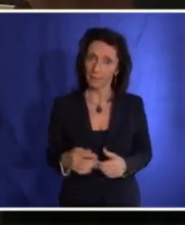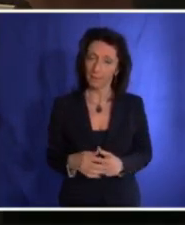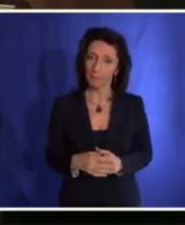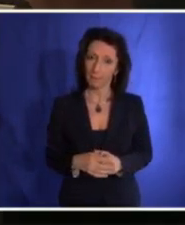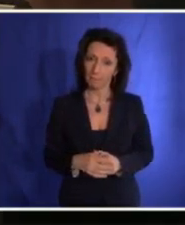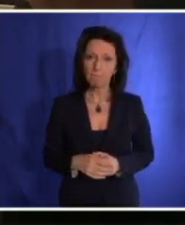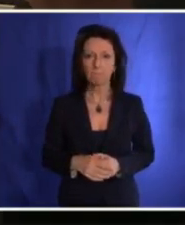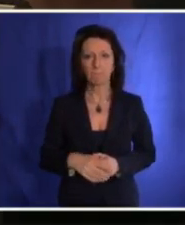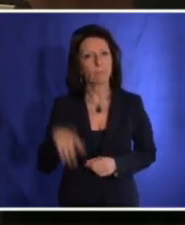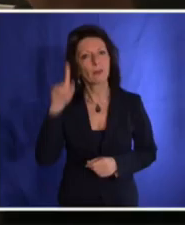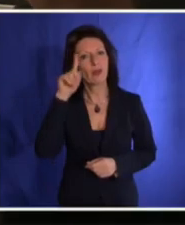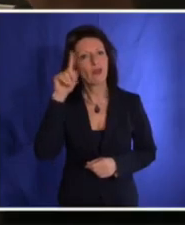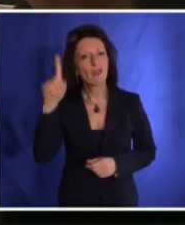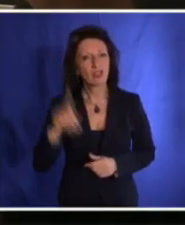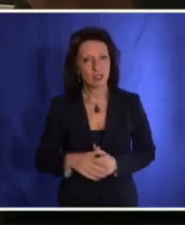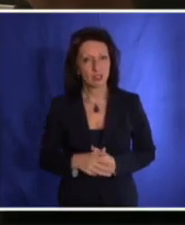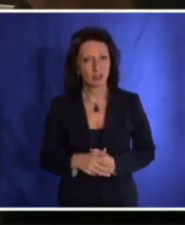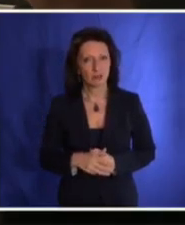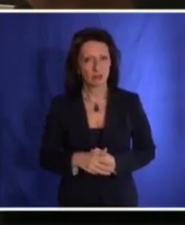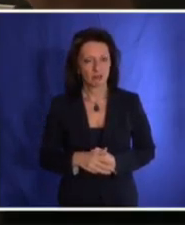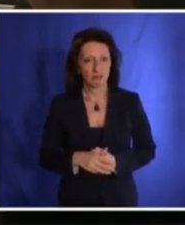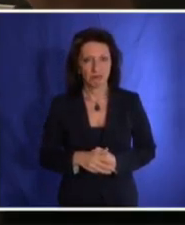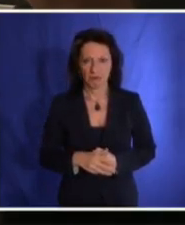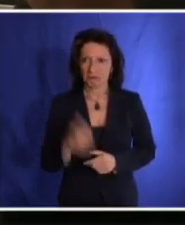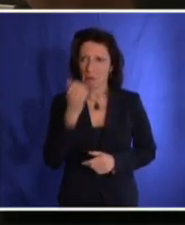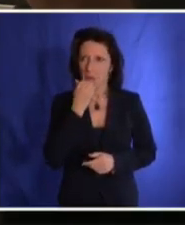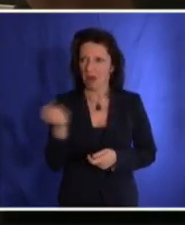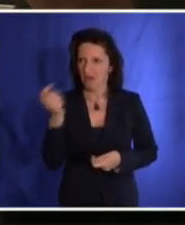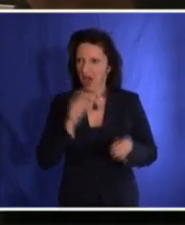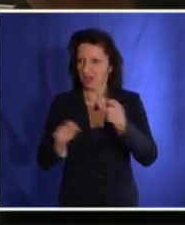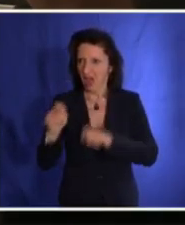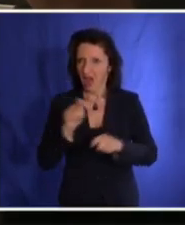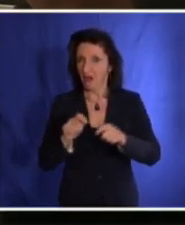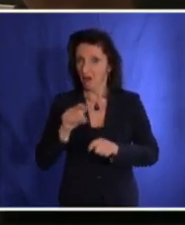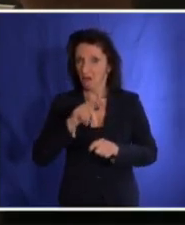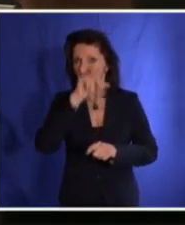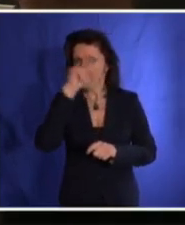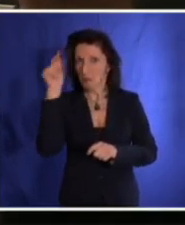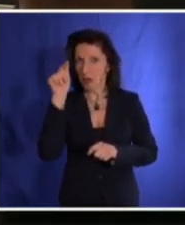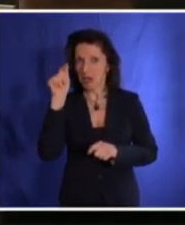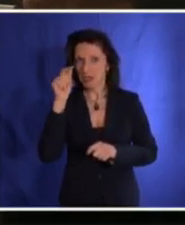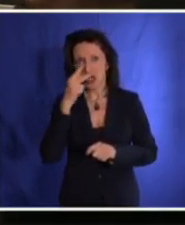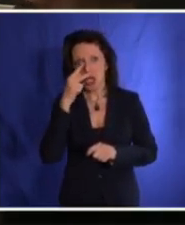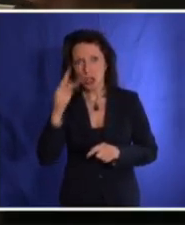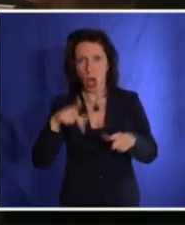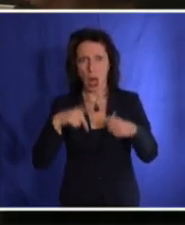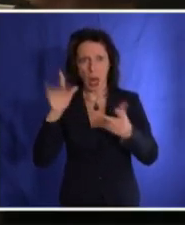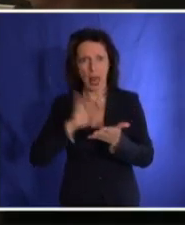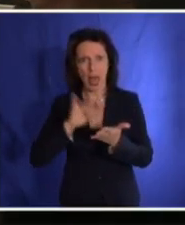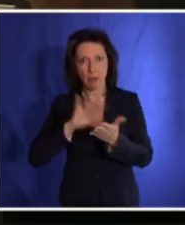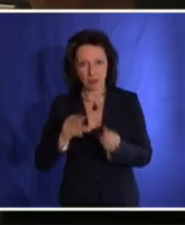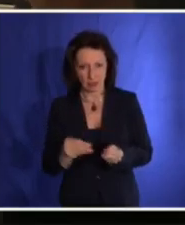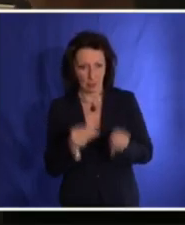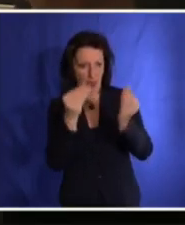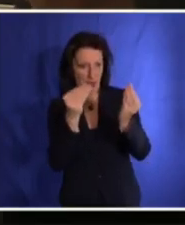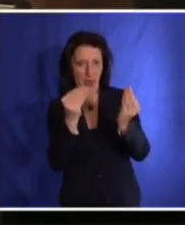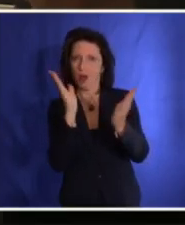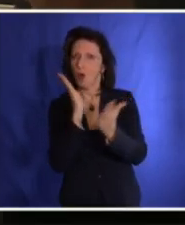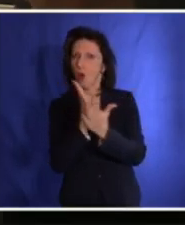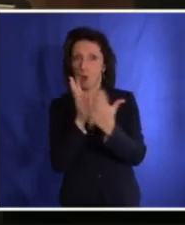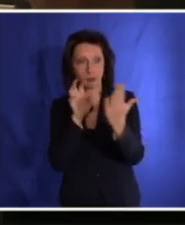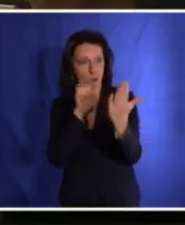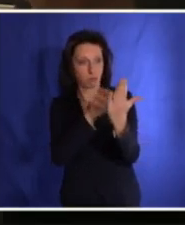wissen, dass im privaten Einkauf die Leute auf unsere Gütesiegel schauen und Österreich Stellenwert hat. Die Menschen vertrauen uns und